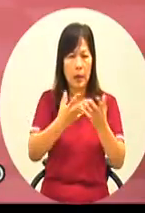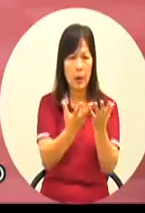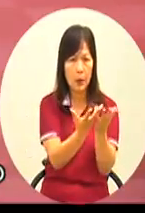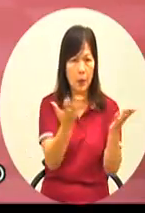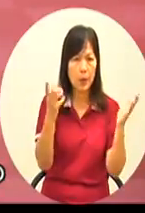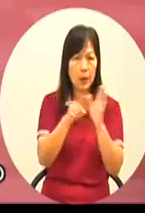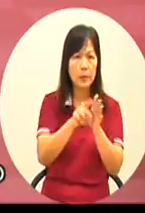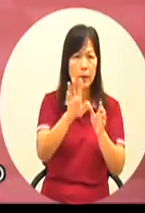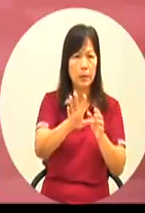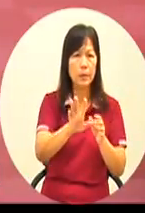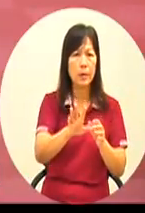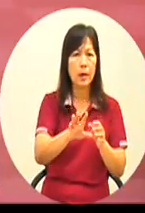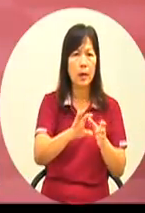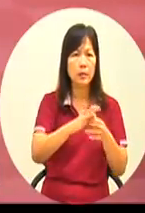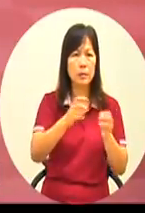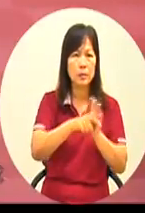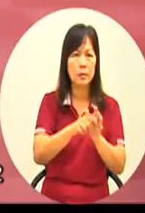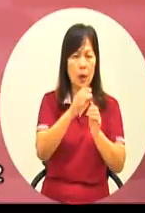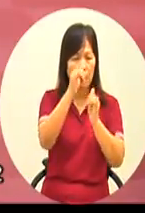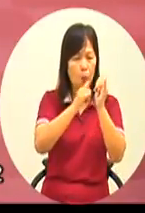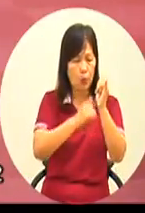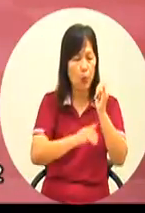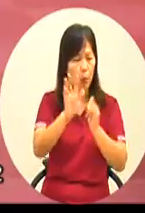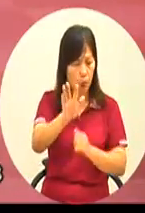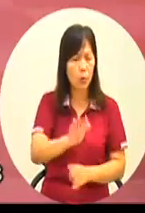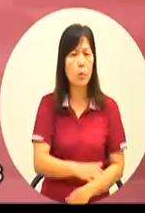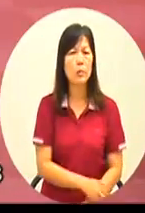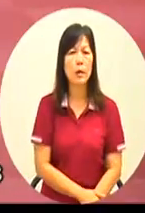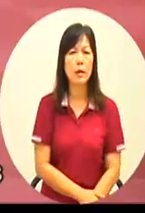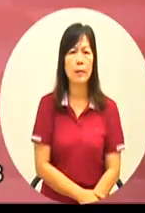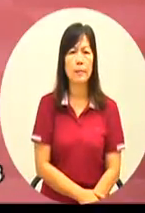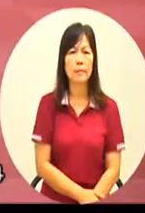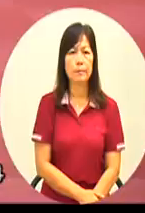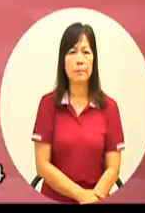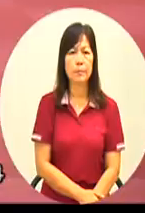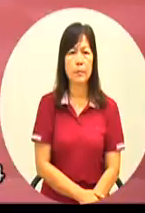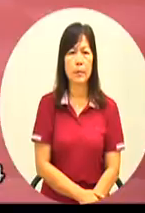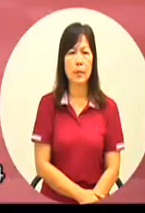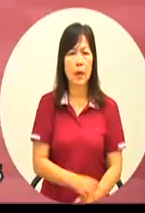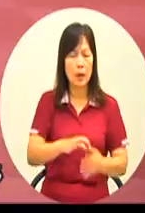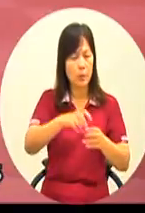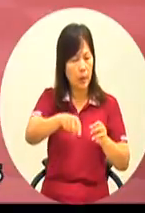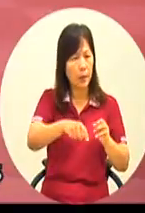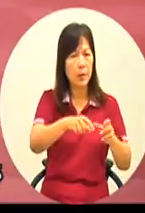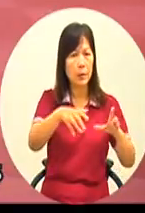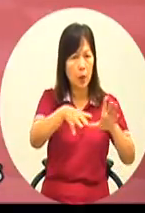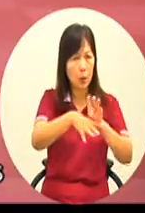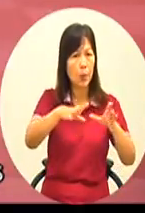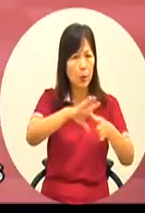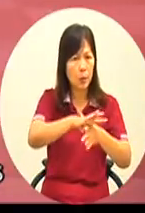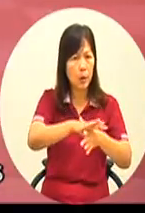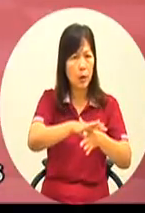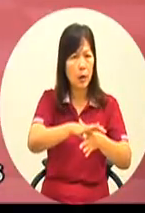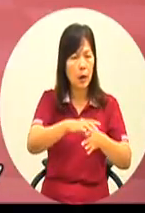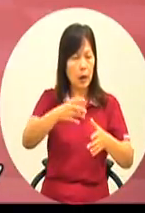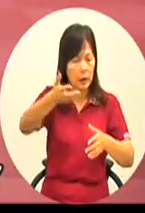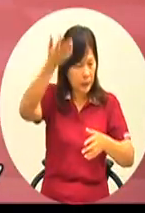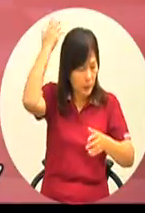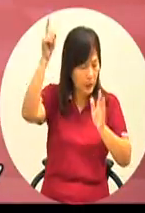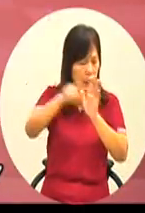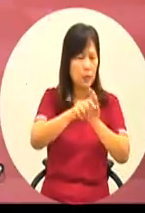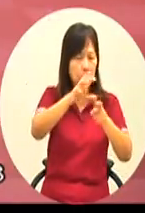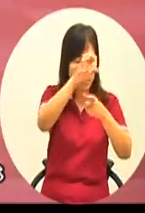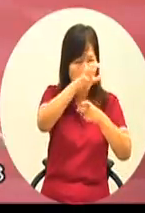近两个的，它是有历史渊源的，所以因为内围 B 的文化，以前内围社区它就是农